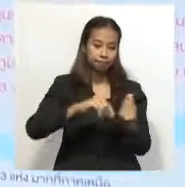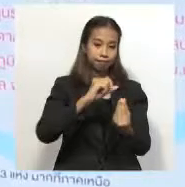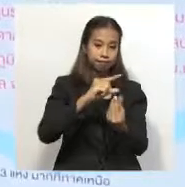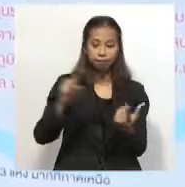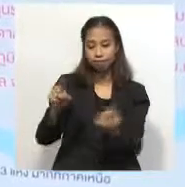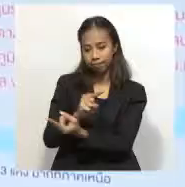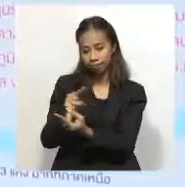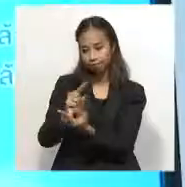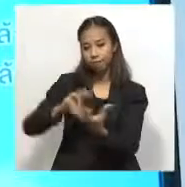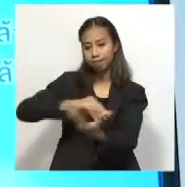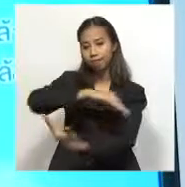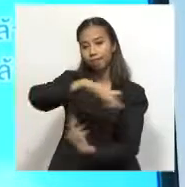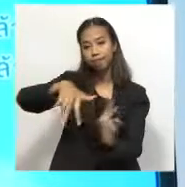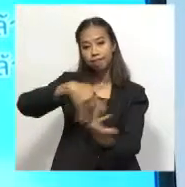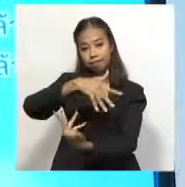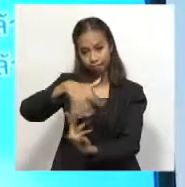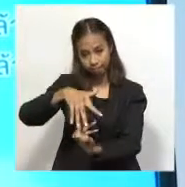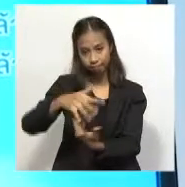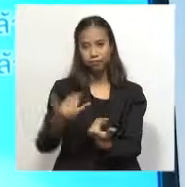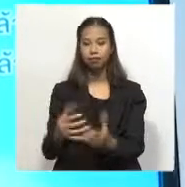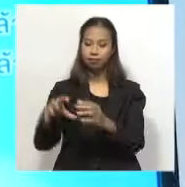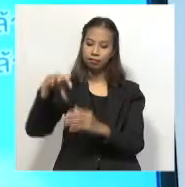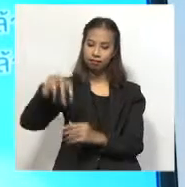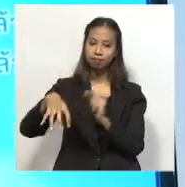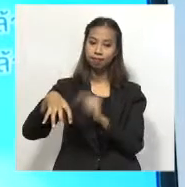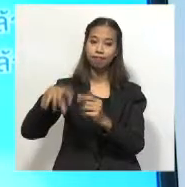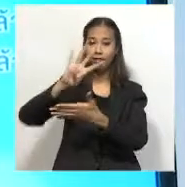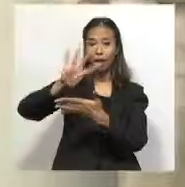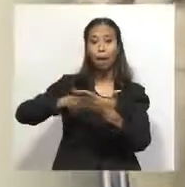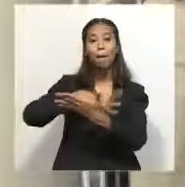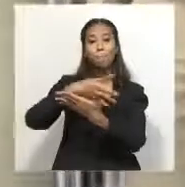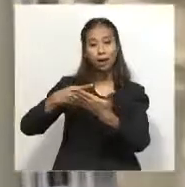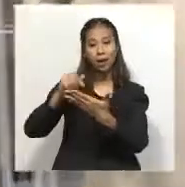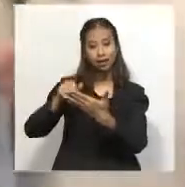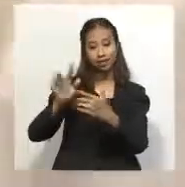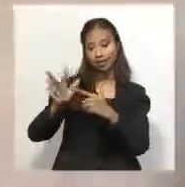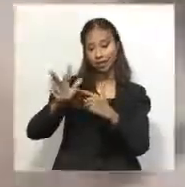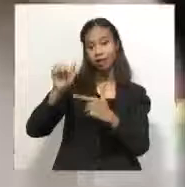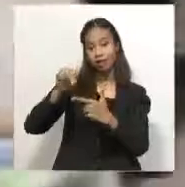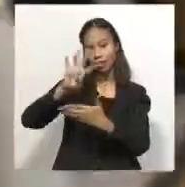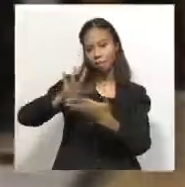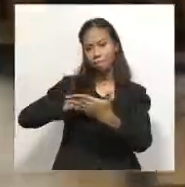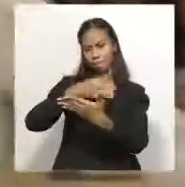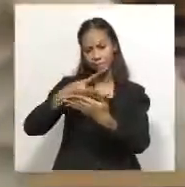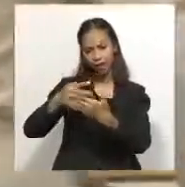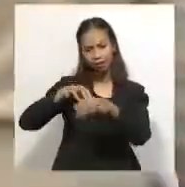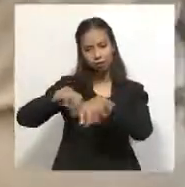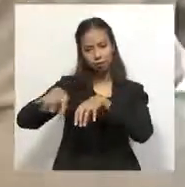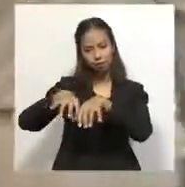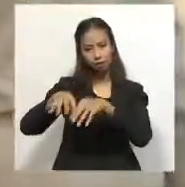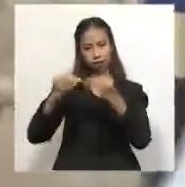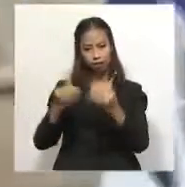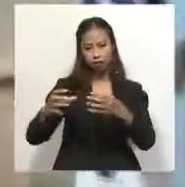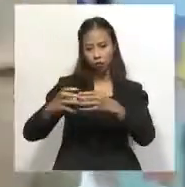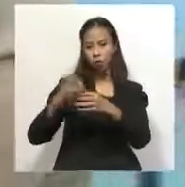คมและสิ่งแวดล้อมสำหรับในเสาที่3ที่บอกว่าเป็นแผนยุทธศาสตร์ของการบริหารจัดการทรัพยากรน้ำนะครับคณะรัฐม